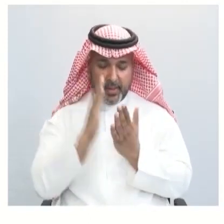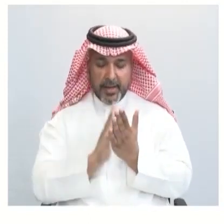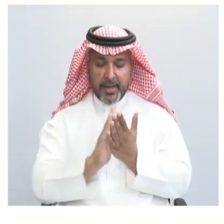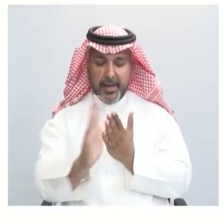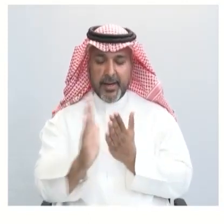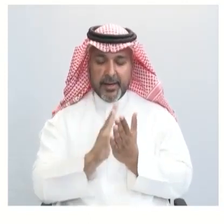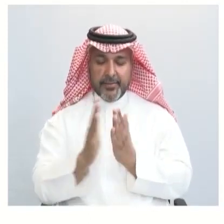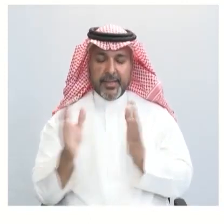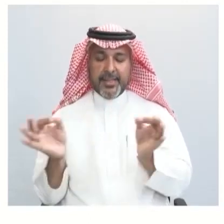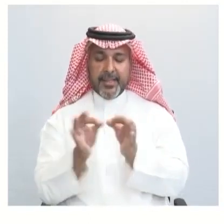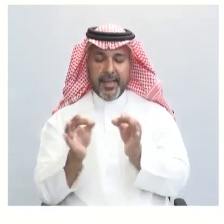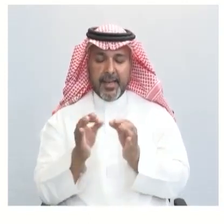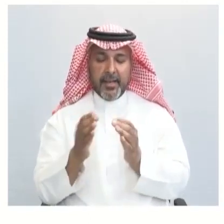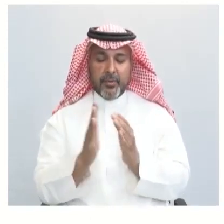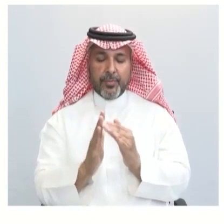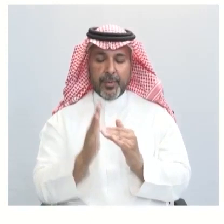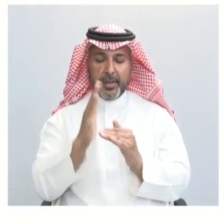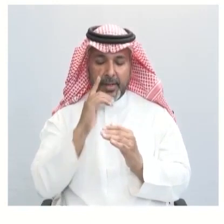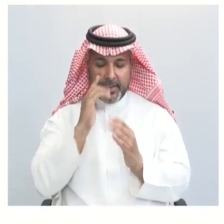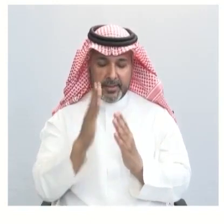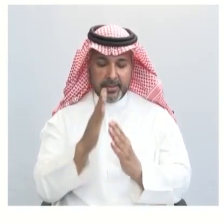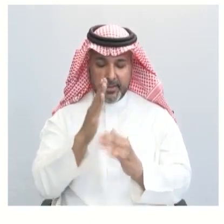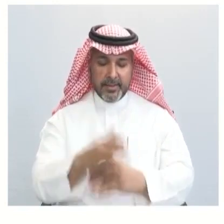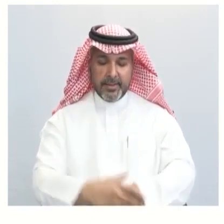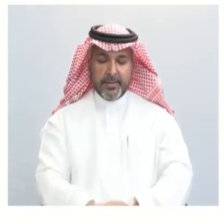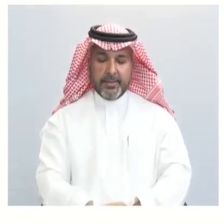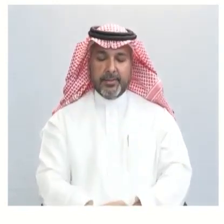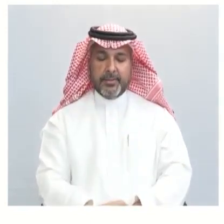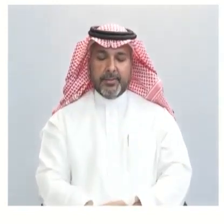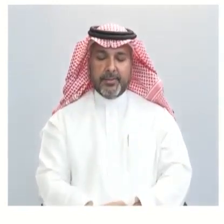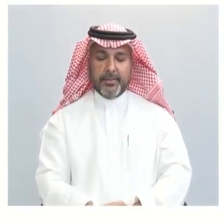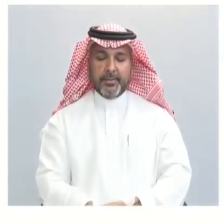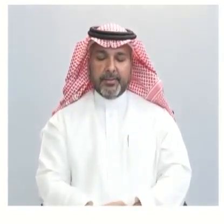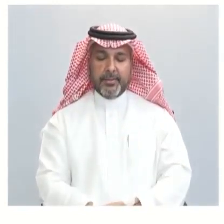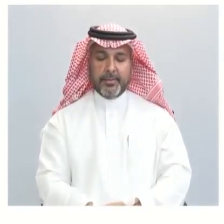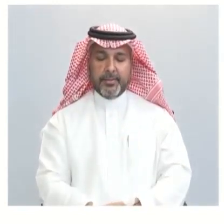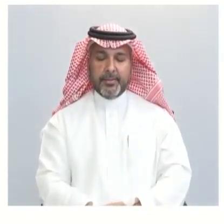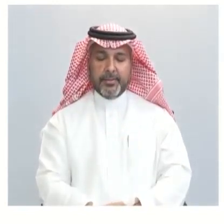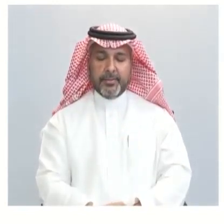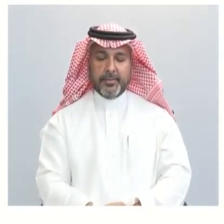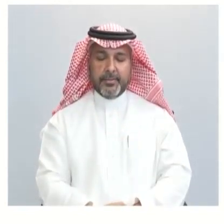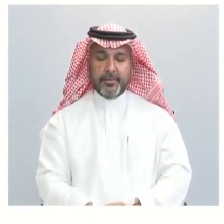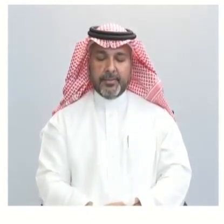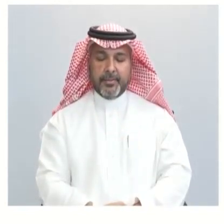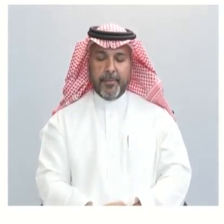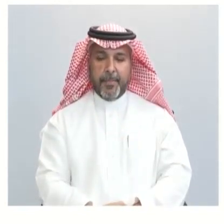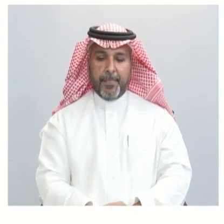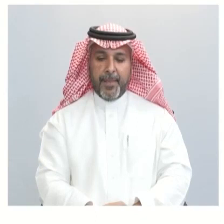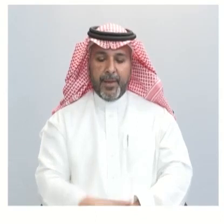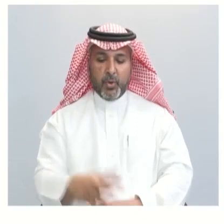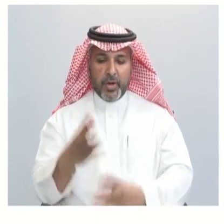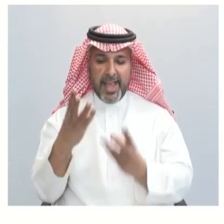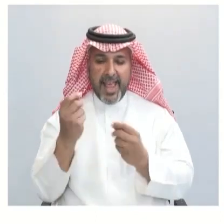التقارب الراسي قيم اكس يمين ويسار خط التقارب الراسي تمثل الداله سي تساوي 5000 على